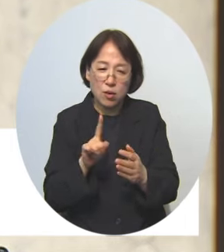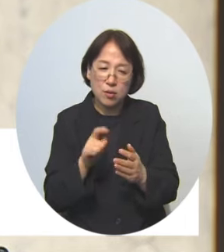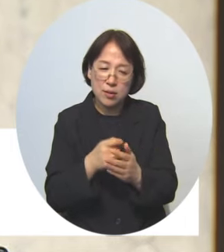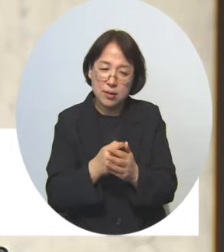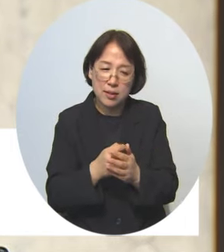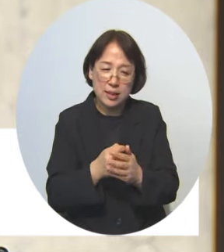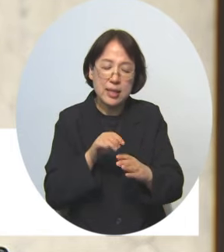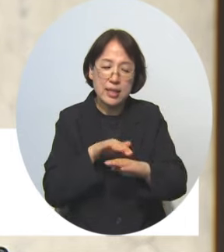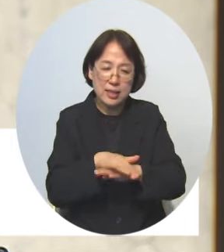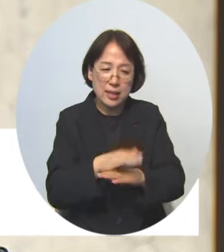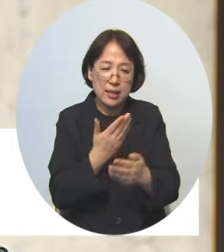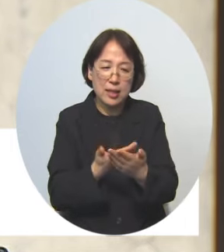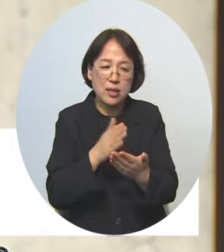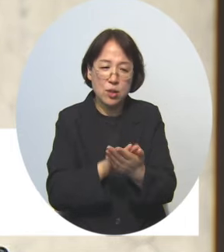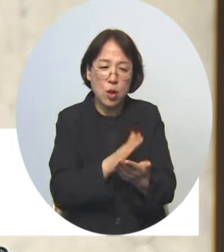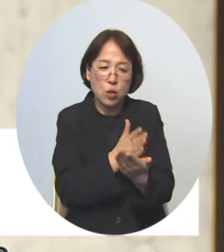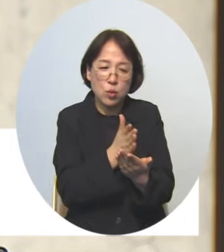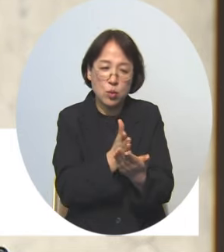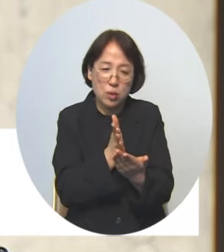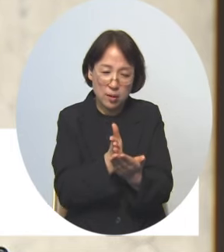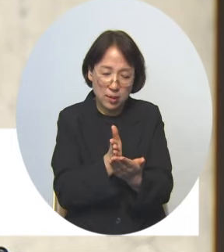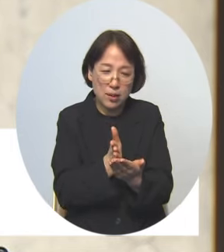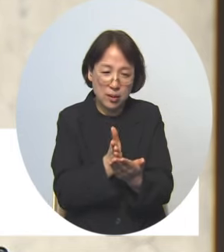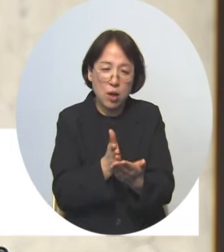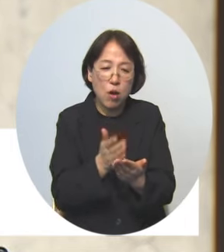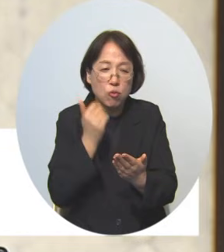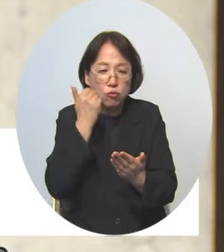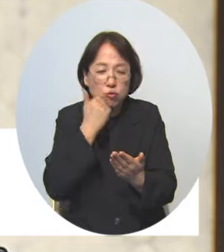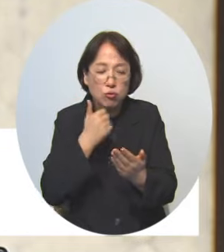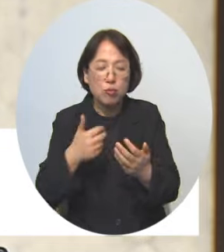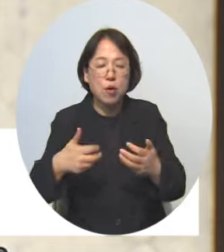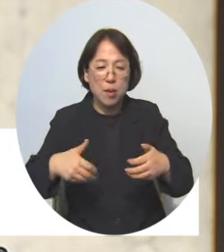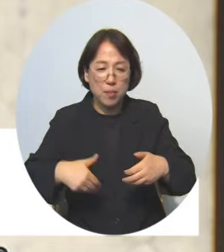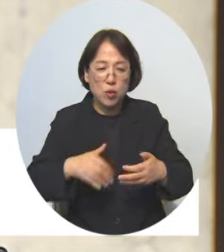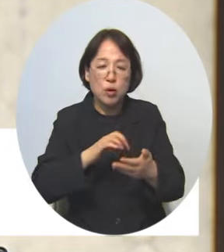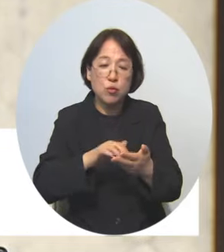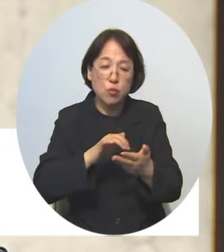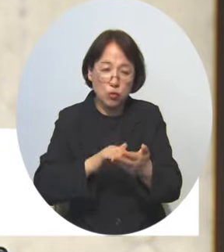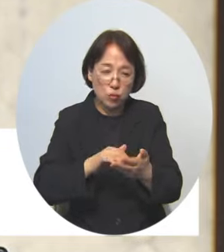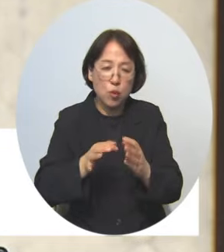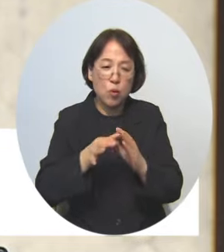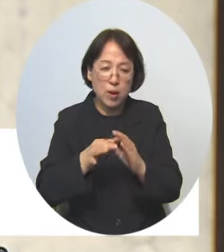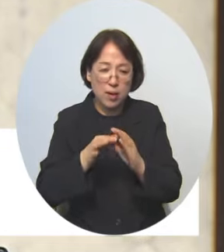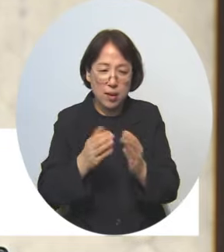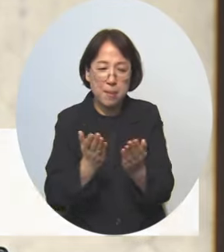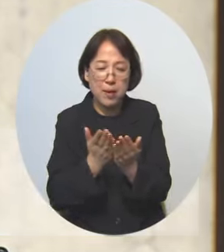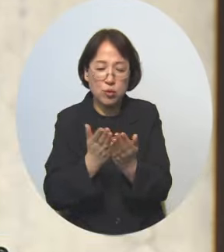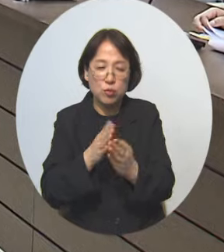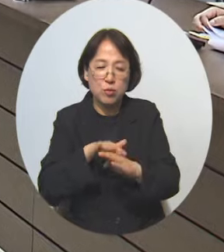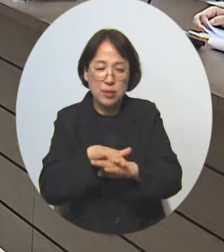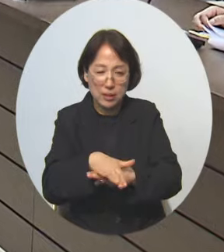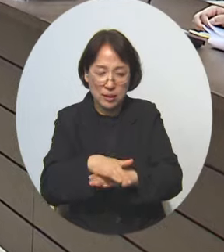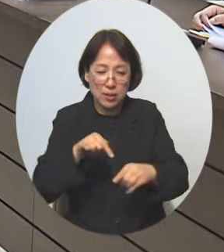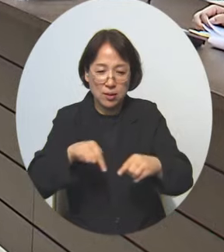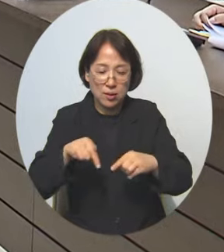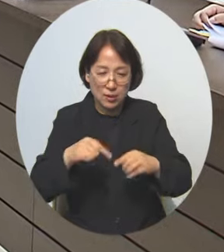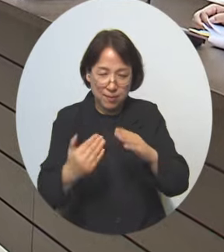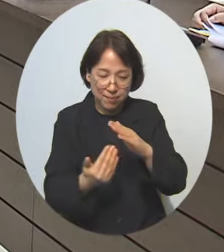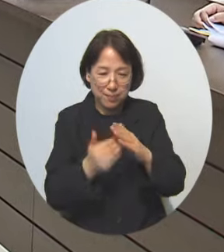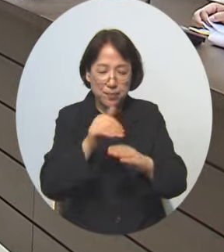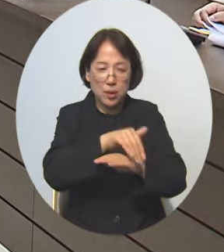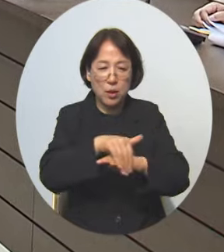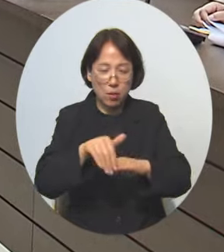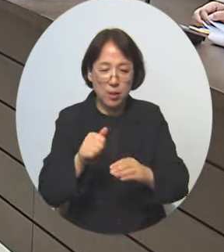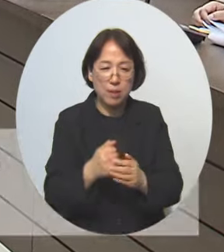업종별 중장기 수급 전망을 통한 수요자 맞춤형 인력 정책을 수립해 나가겠습니다. 정부는 인력